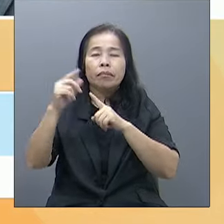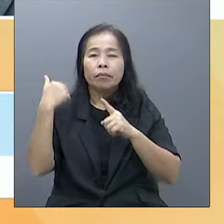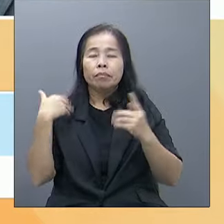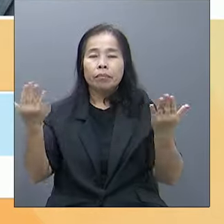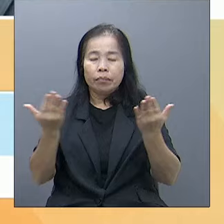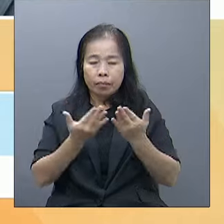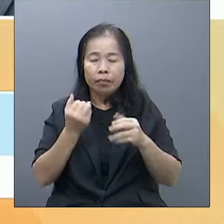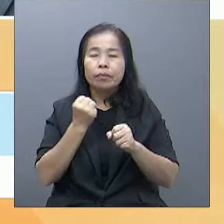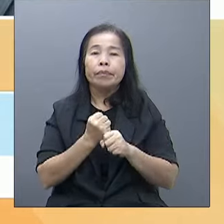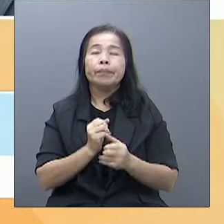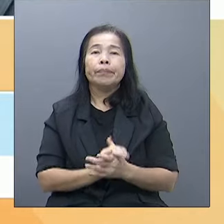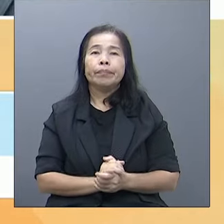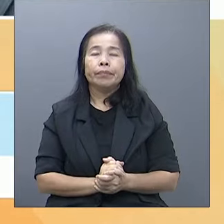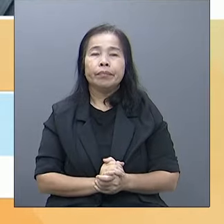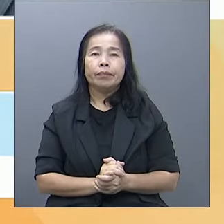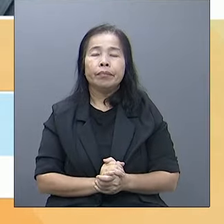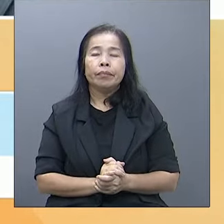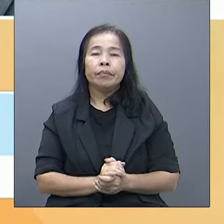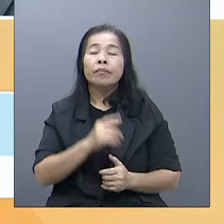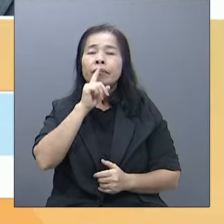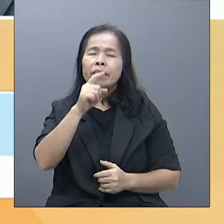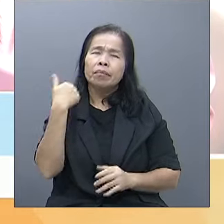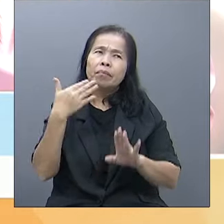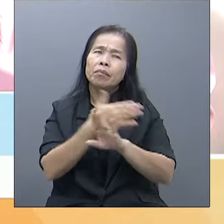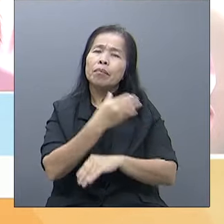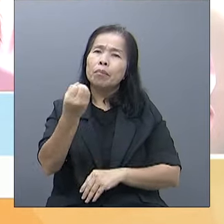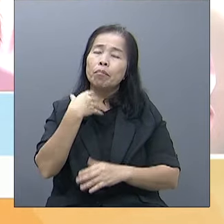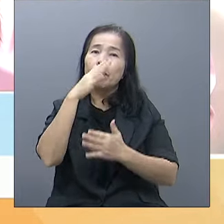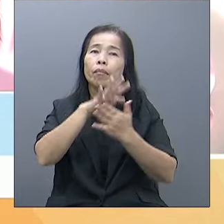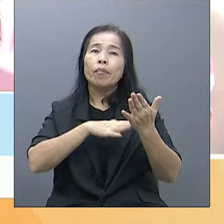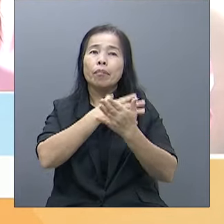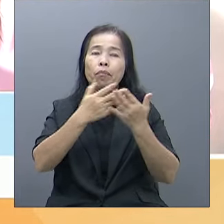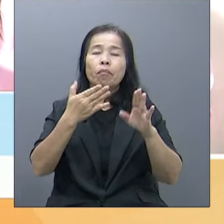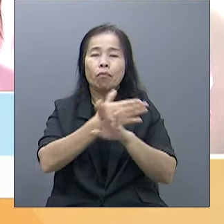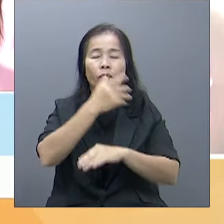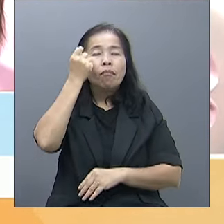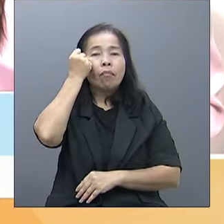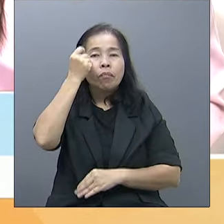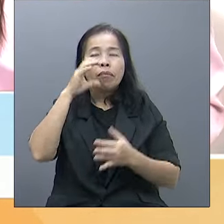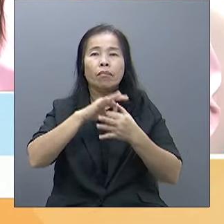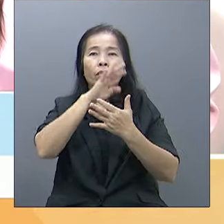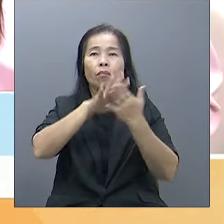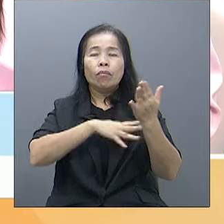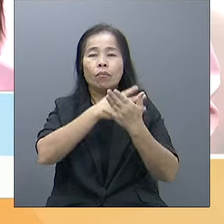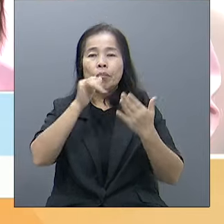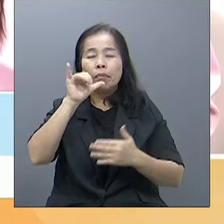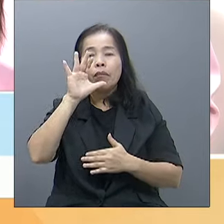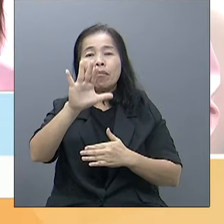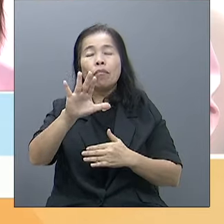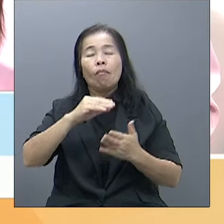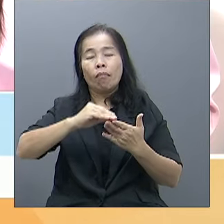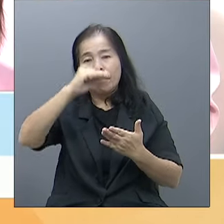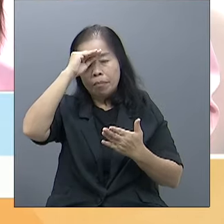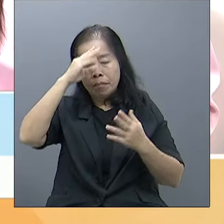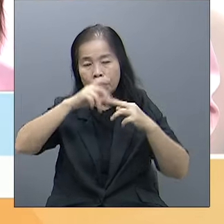วยนะครับ ค่ะท่านโฆษกคะเมื่อสักครู่นี้ที่บอกเนี่ยมันเป็นแผนเฉพาะหน้าโอเคว่าในเรื่องของนโยบายของทางภาครัฐเองหรือว่าตัวผู้ขับขี่หรือว่